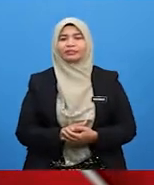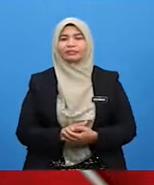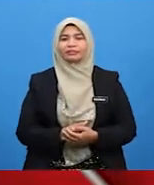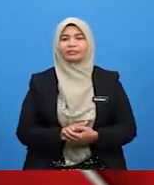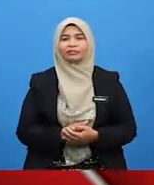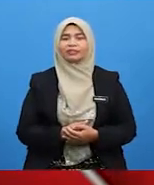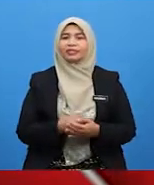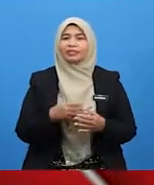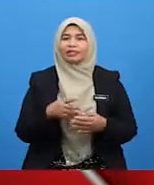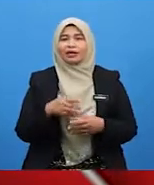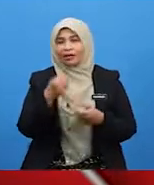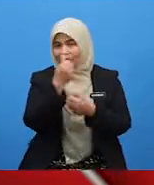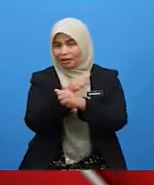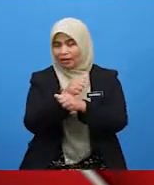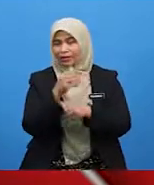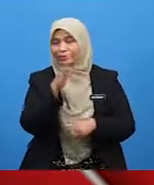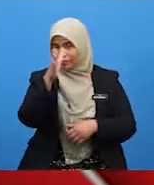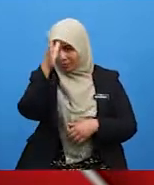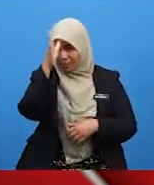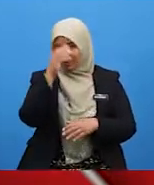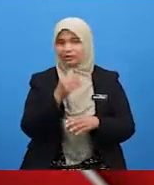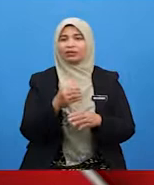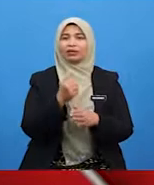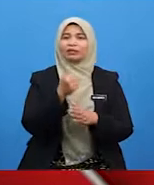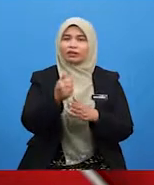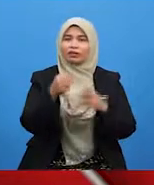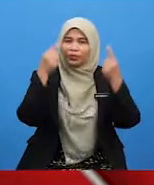Tidak kiralah arahan dari ibu bapa ataupun guru.